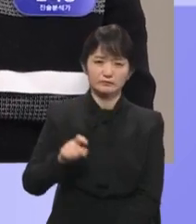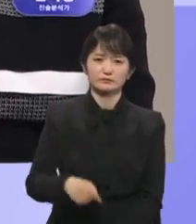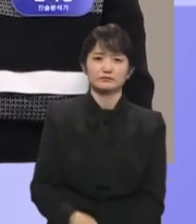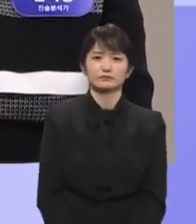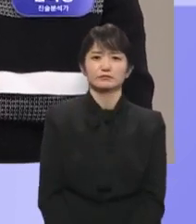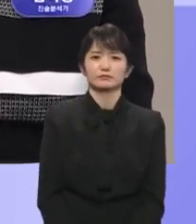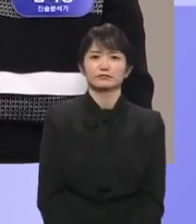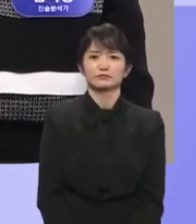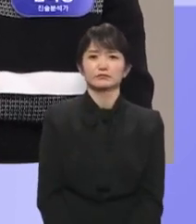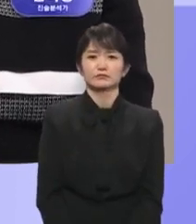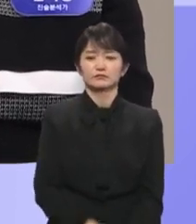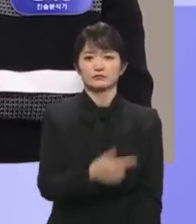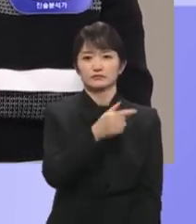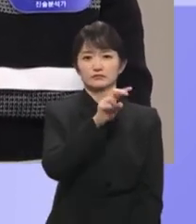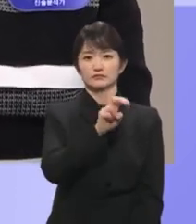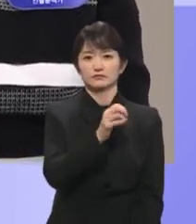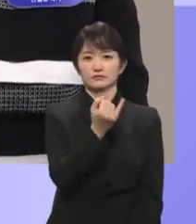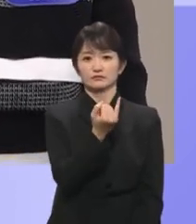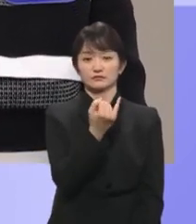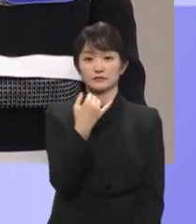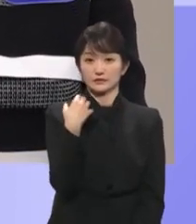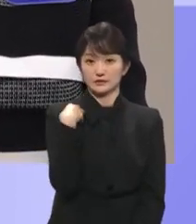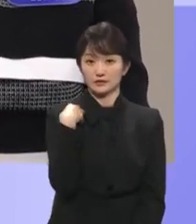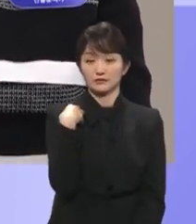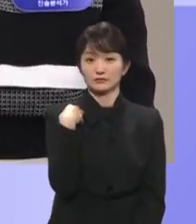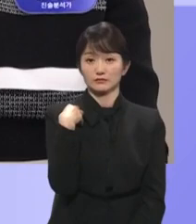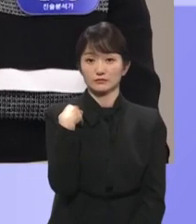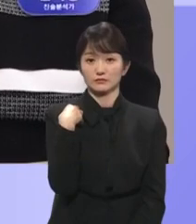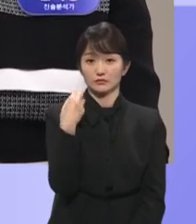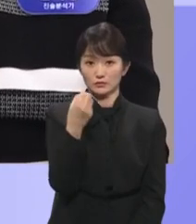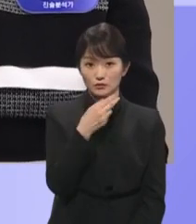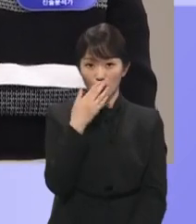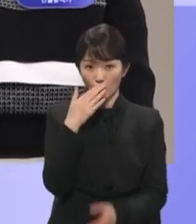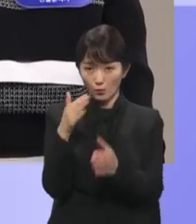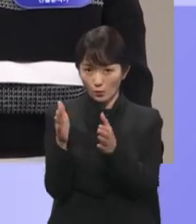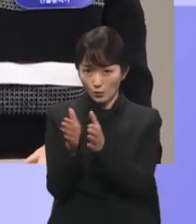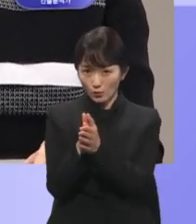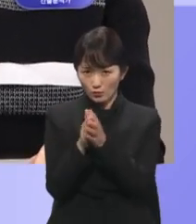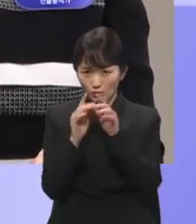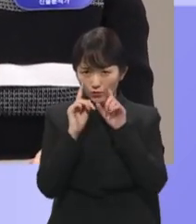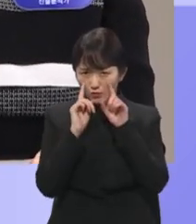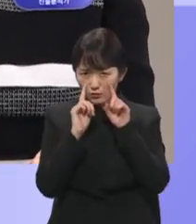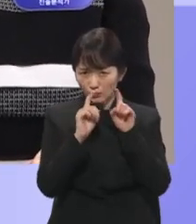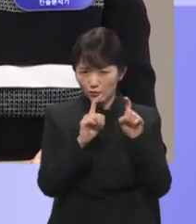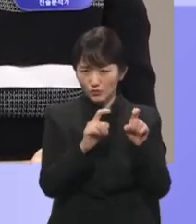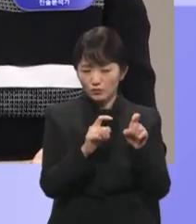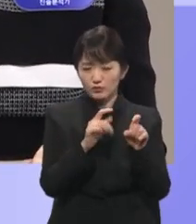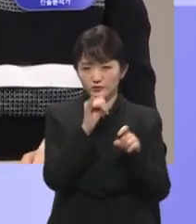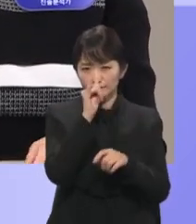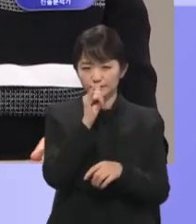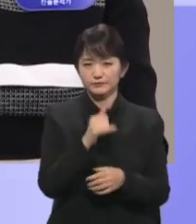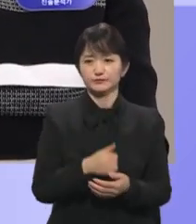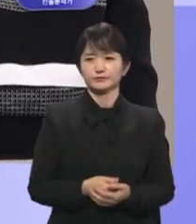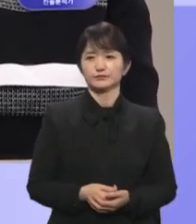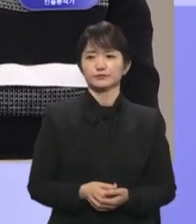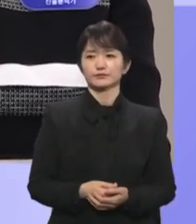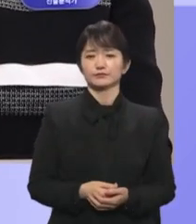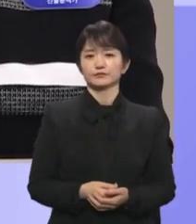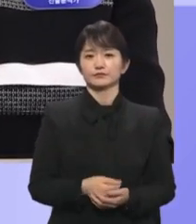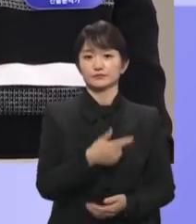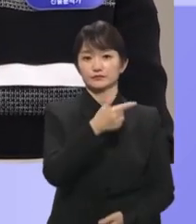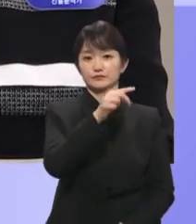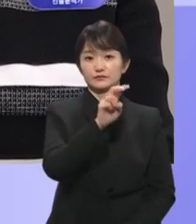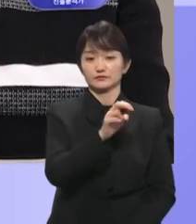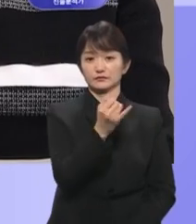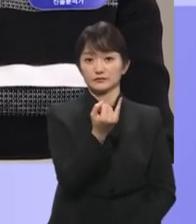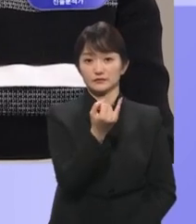그래서 남현이 씨에 대한 책임론 더 나가서 공범 의욕까지 이제 나오는 그런 상황인데 그 남면의